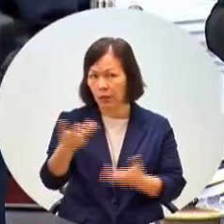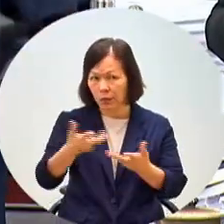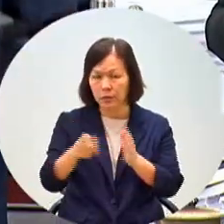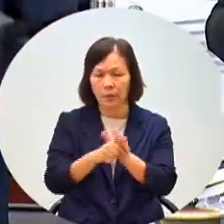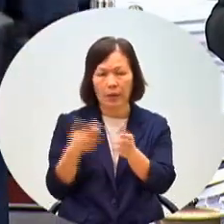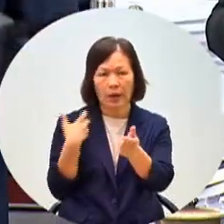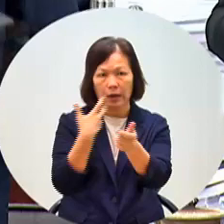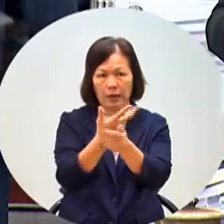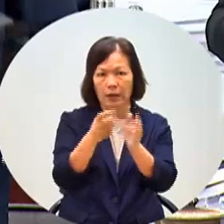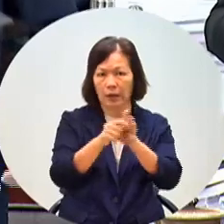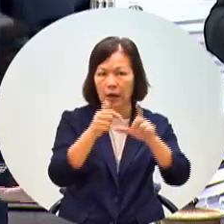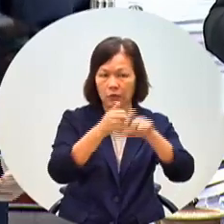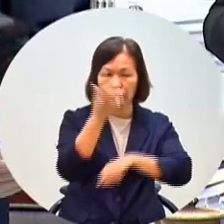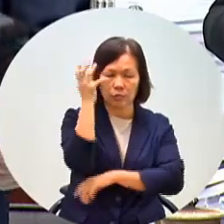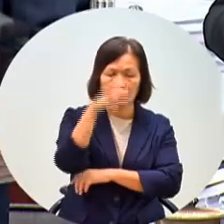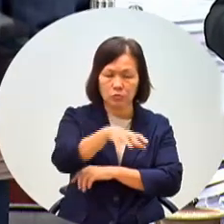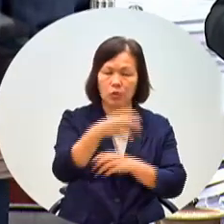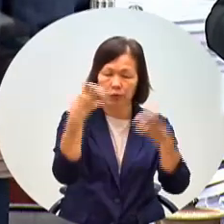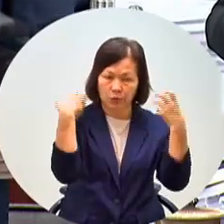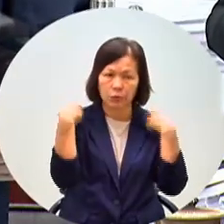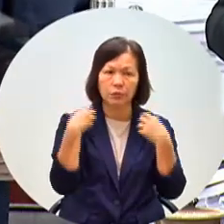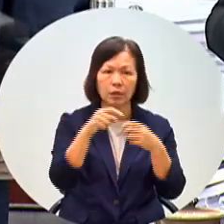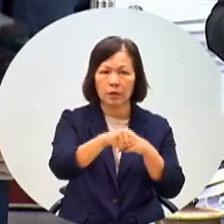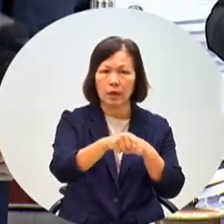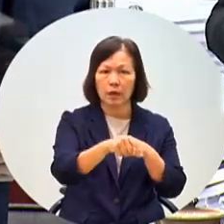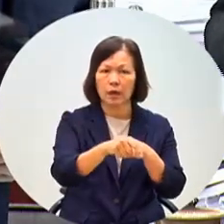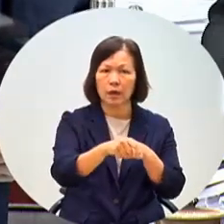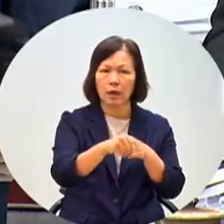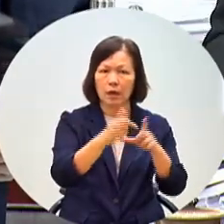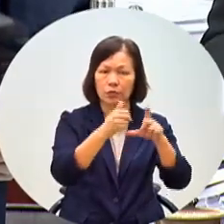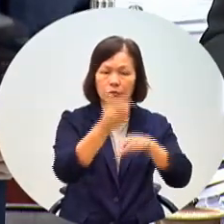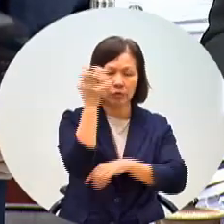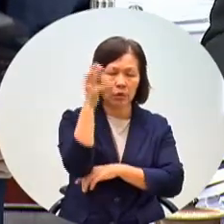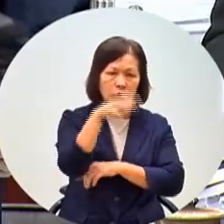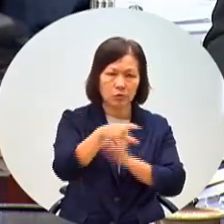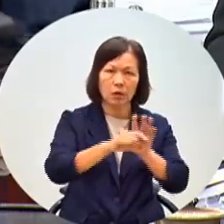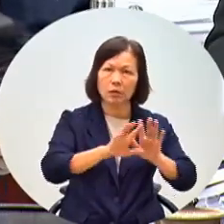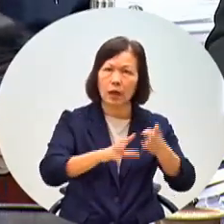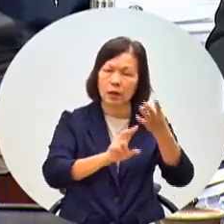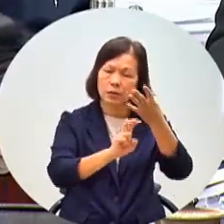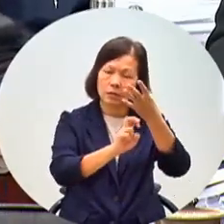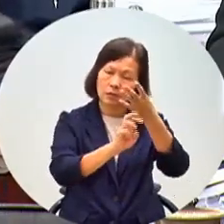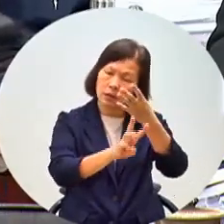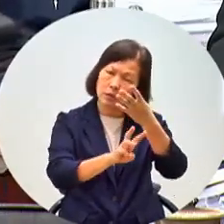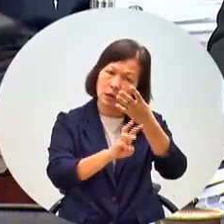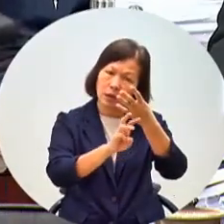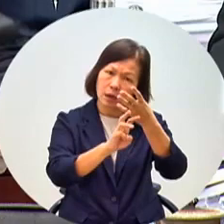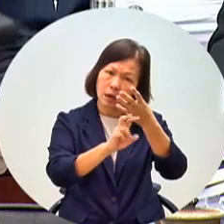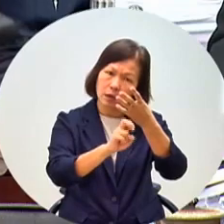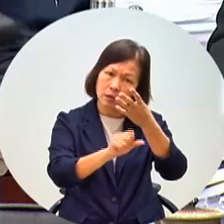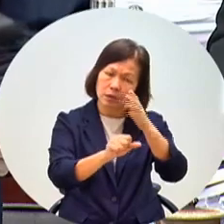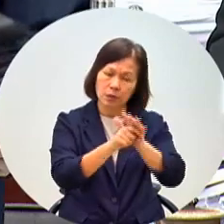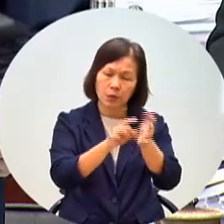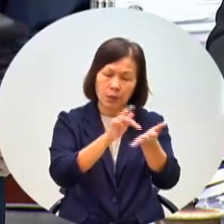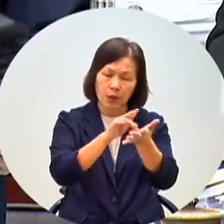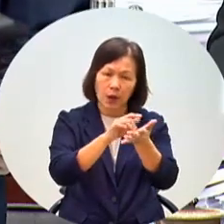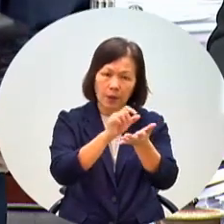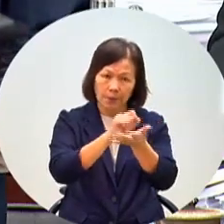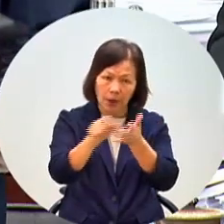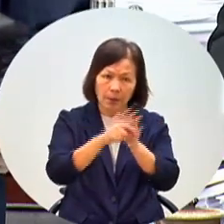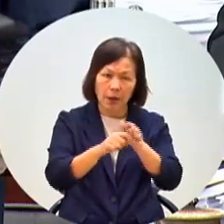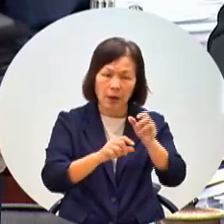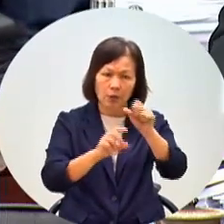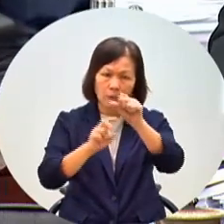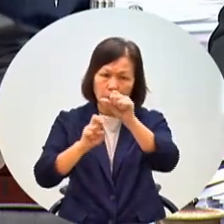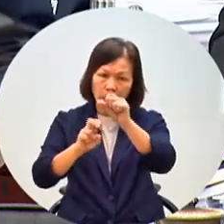委托公所来办嘛哈，啊公所哩这个四月二五招标，二五月十号完成资